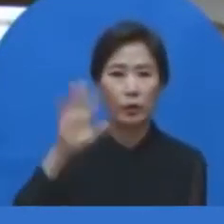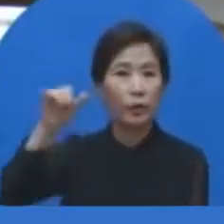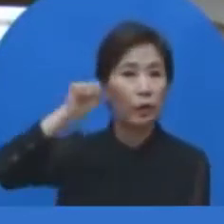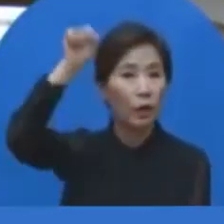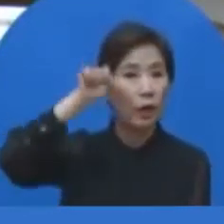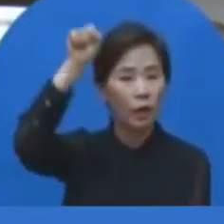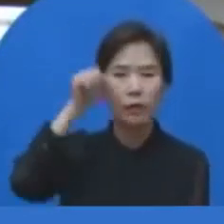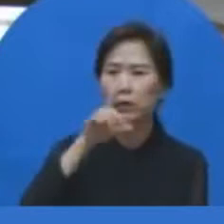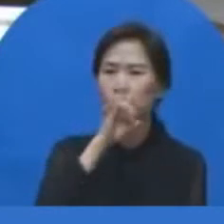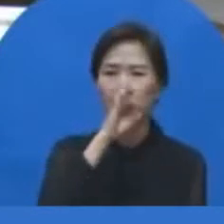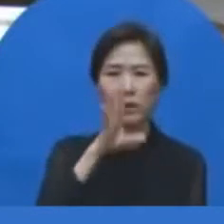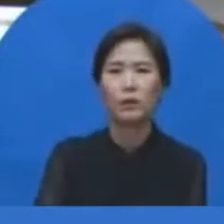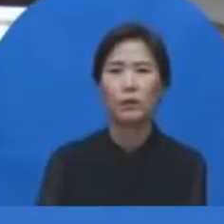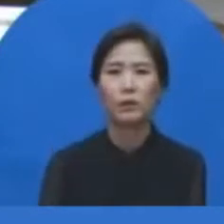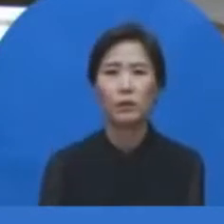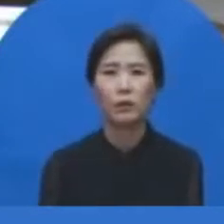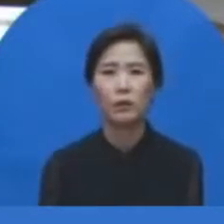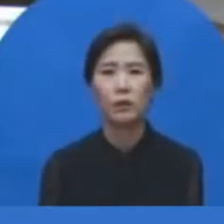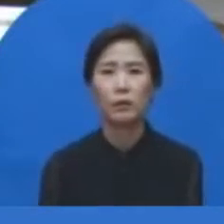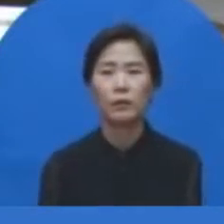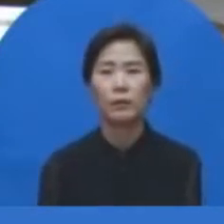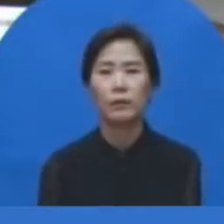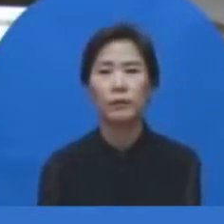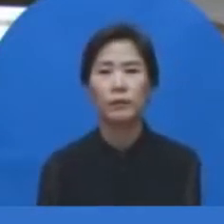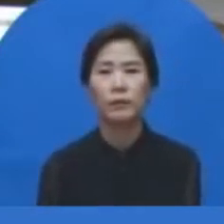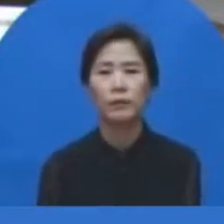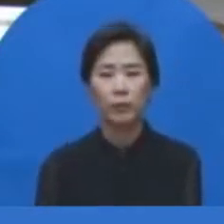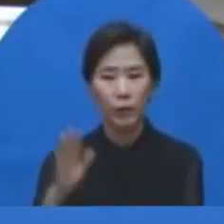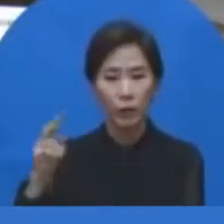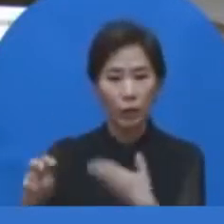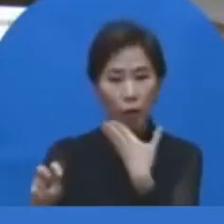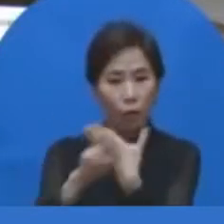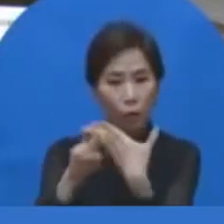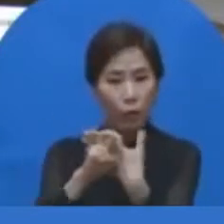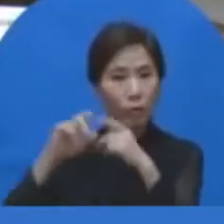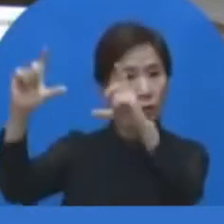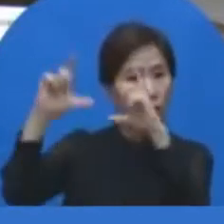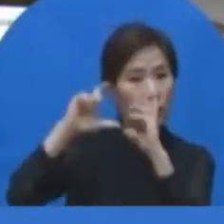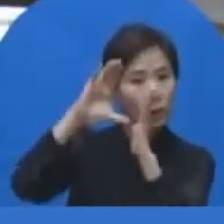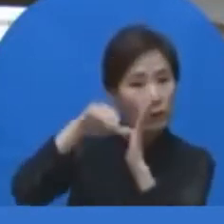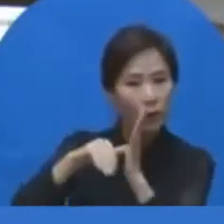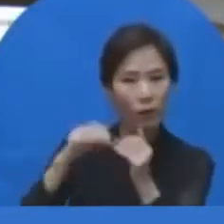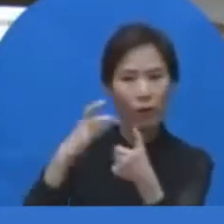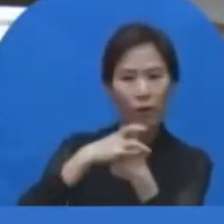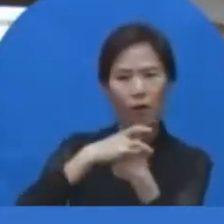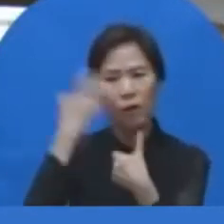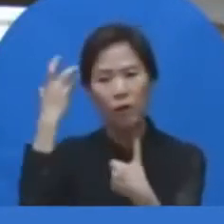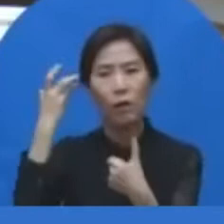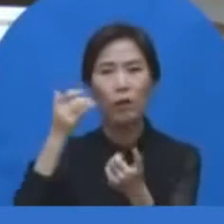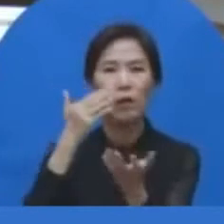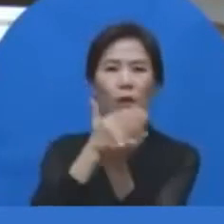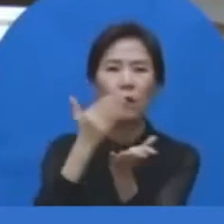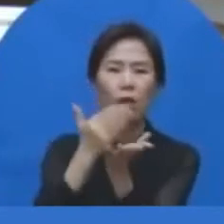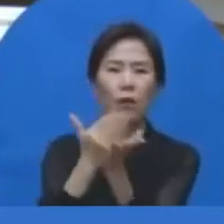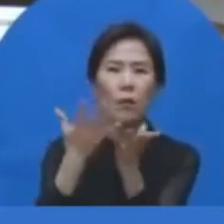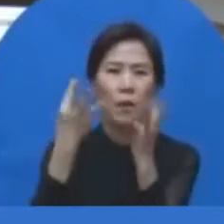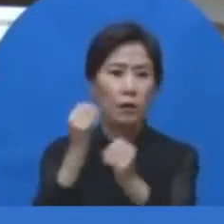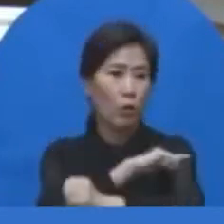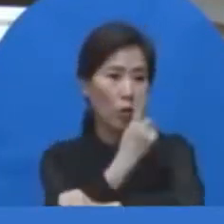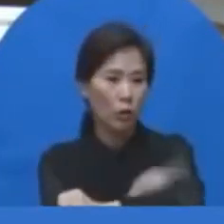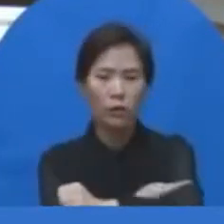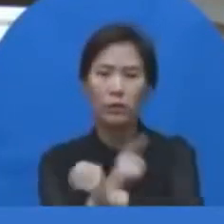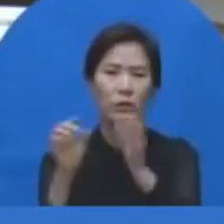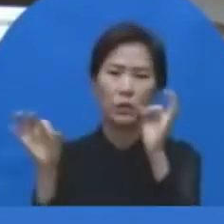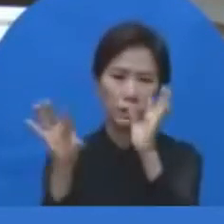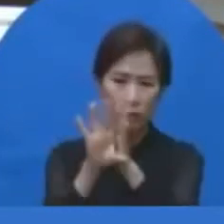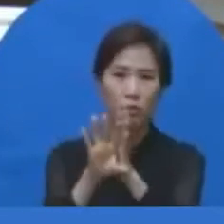주도하지 못합니다. 이와 같이 법의 노조가 되었을 때 상실하는 법내 노조로 가지고 있었던 권리